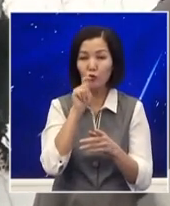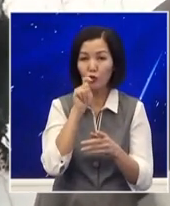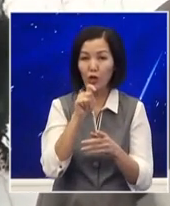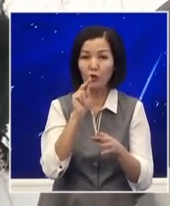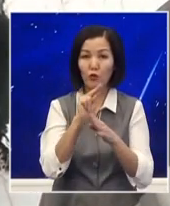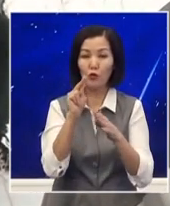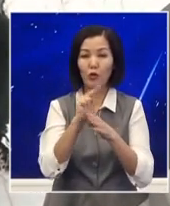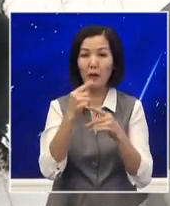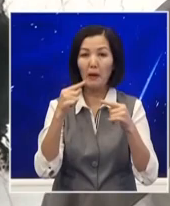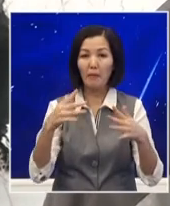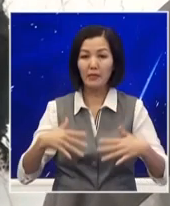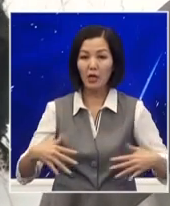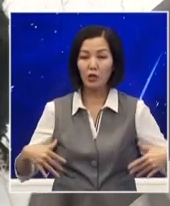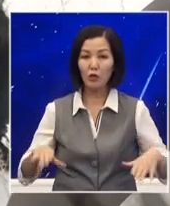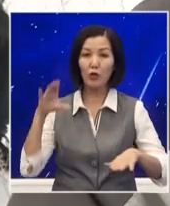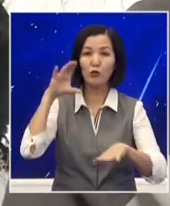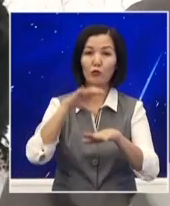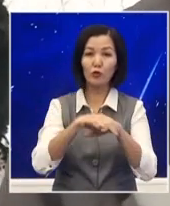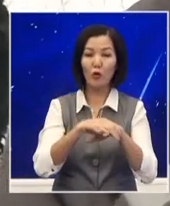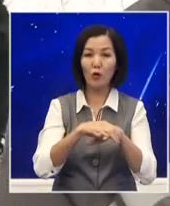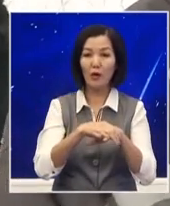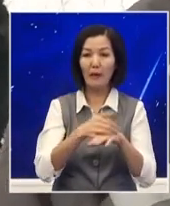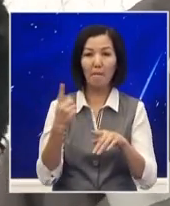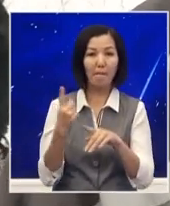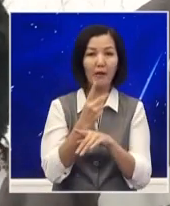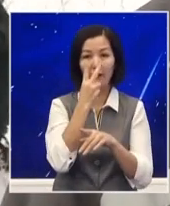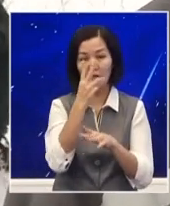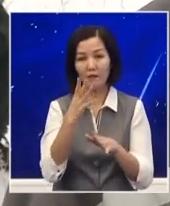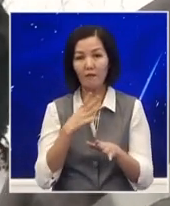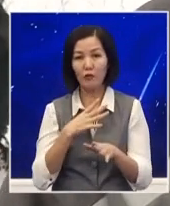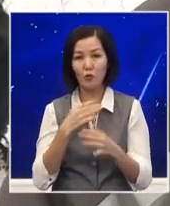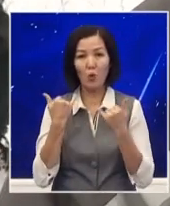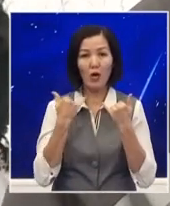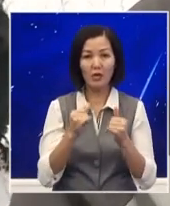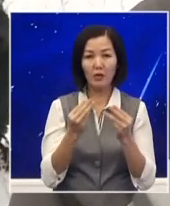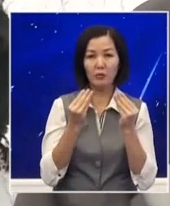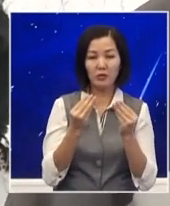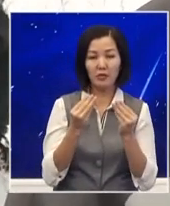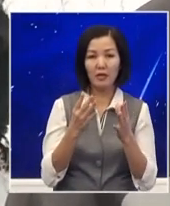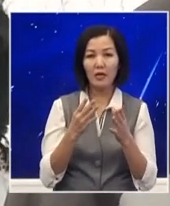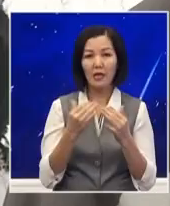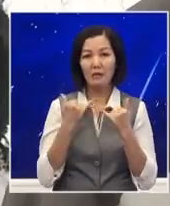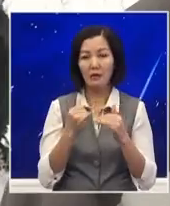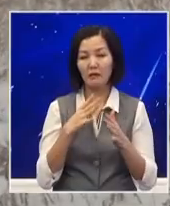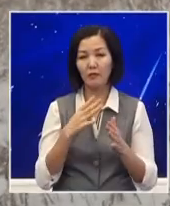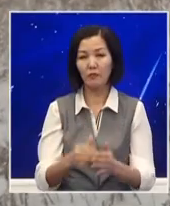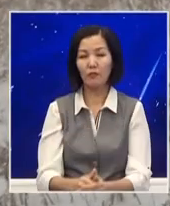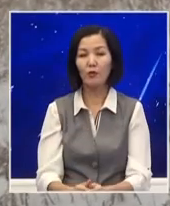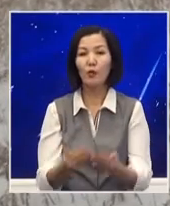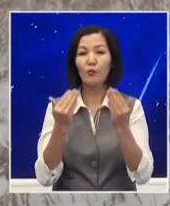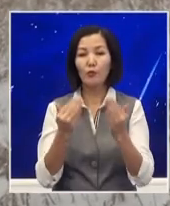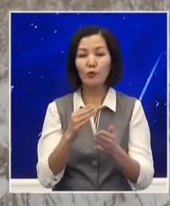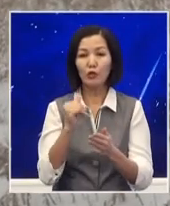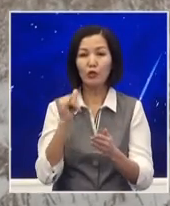үйретіп, басқа жануарларды аулауды өмірі өз көзіммен көрмеген екенмін. Ғажап, шынымен керемет, таңданып тұрмын. Бүгінде